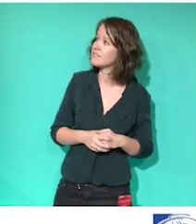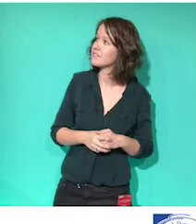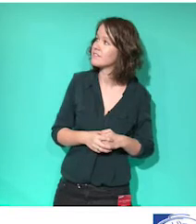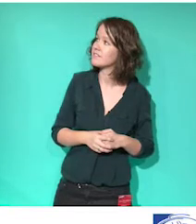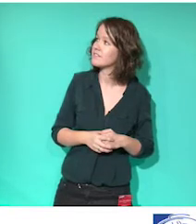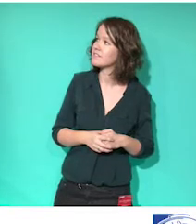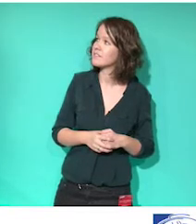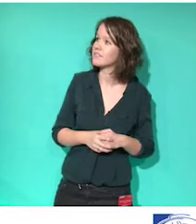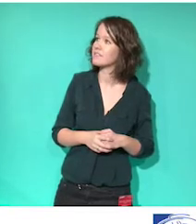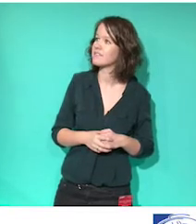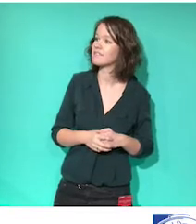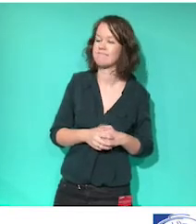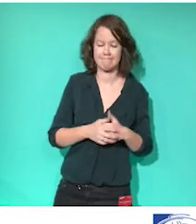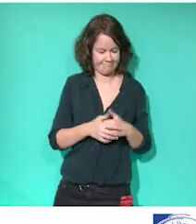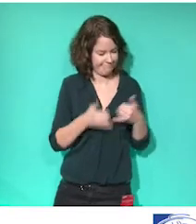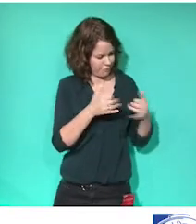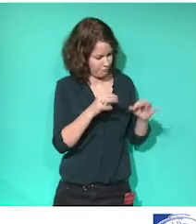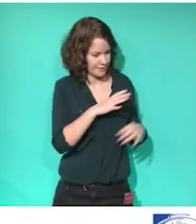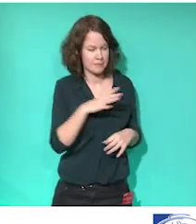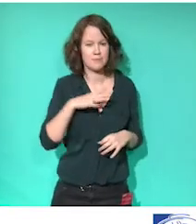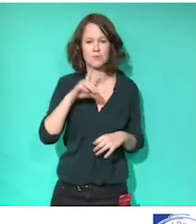Duprat, c'est ça ?